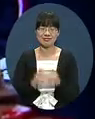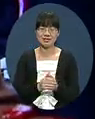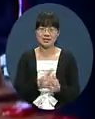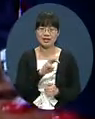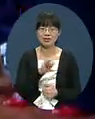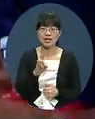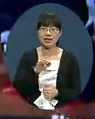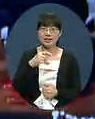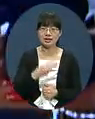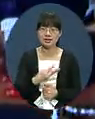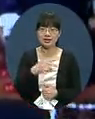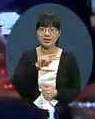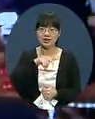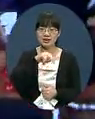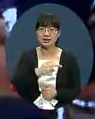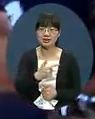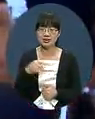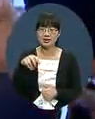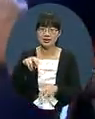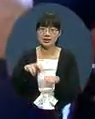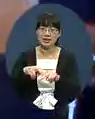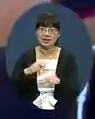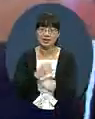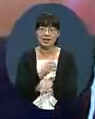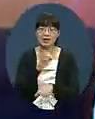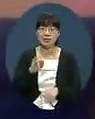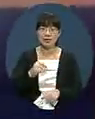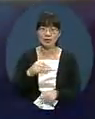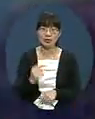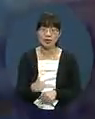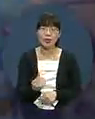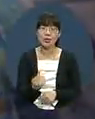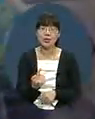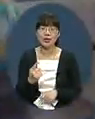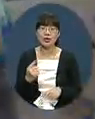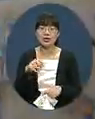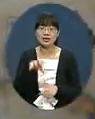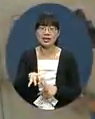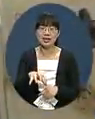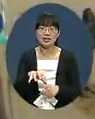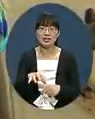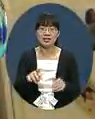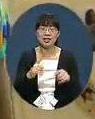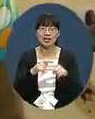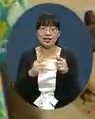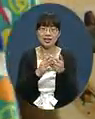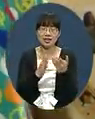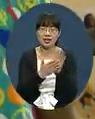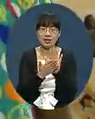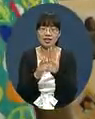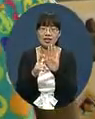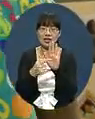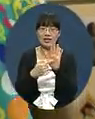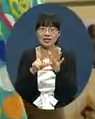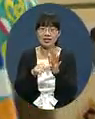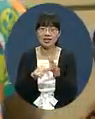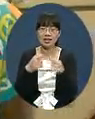마이클 잭슨과 스티비 원더가 섰던 아폴로 극장에서 열린 음악 경연 대회에서 당당히 1등을 차지하기도